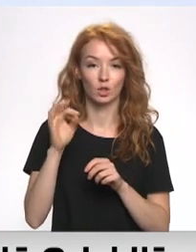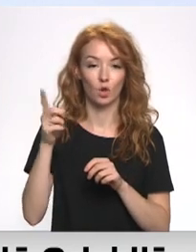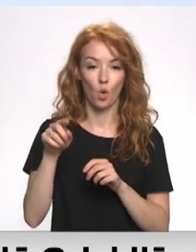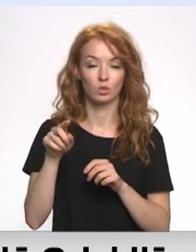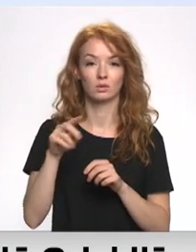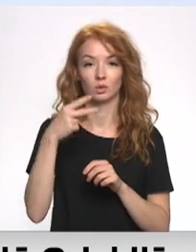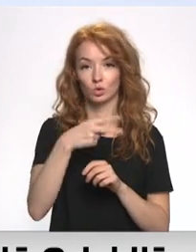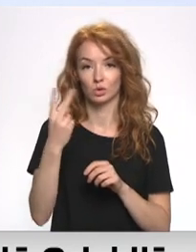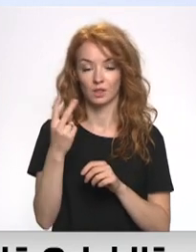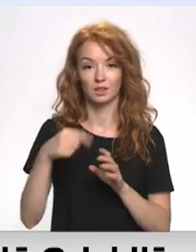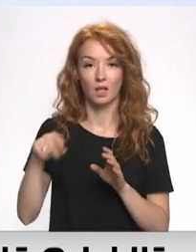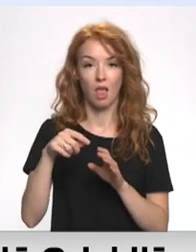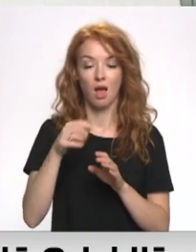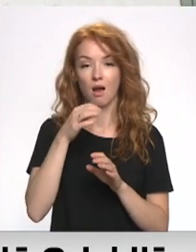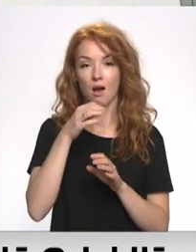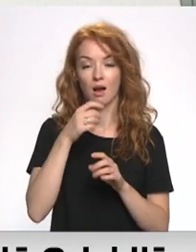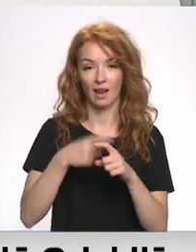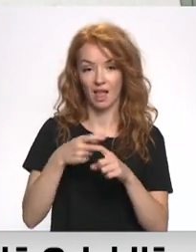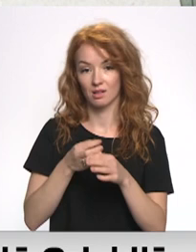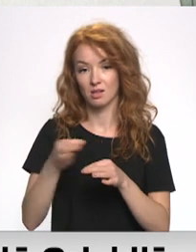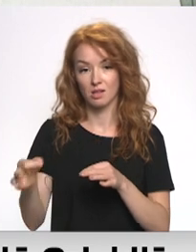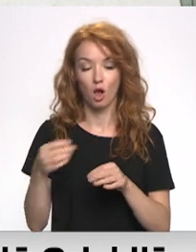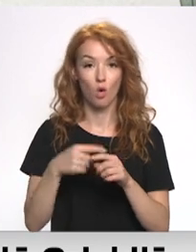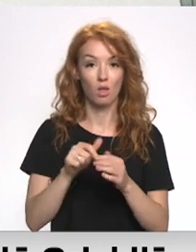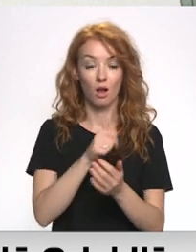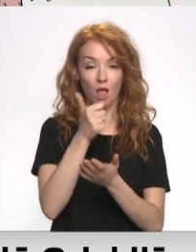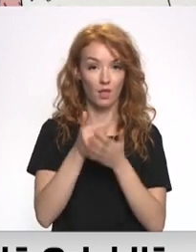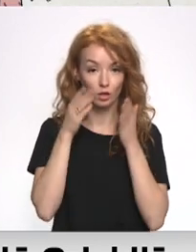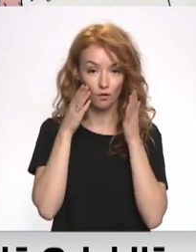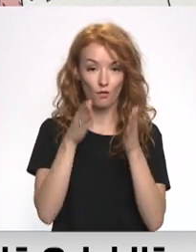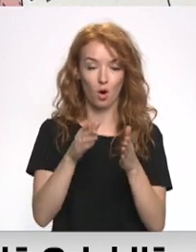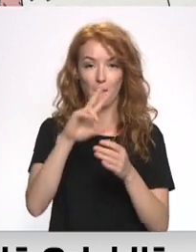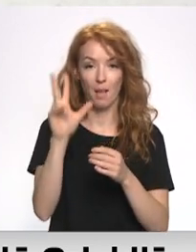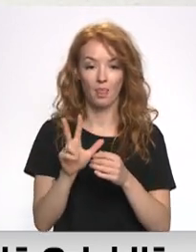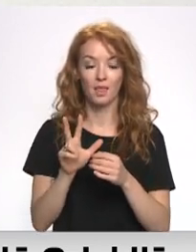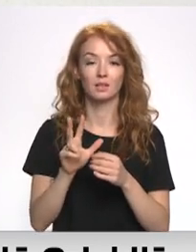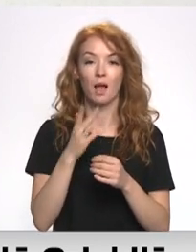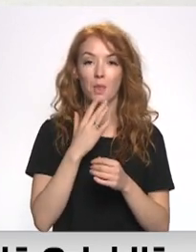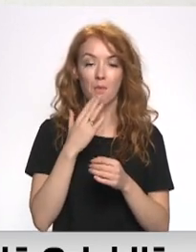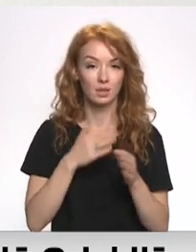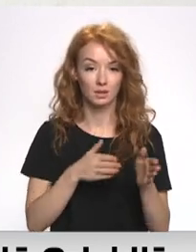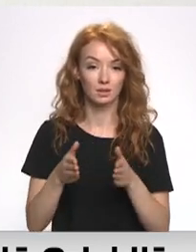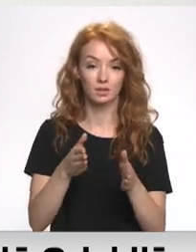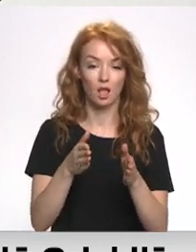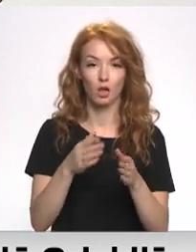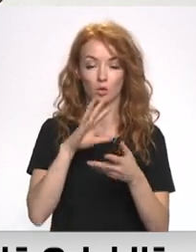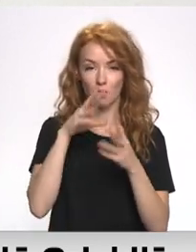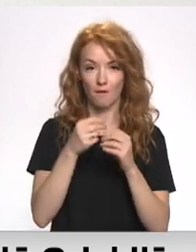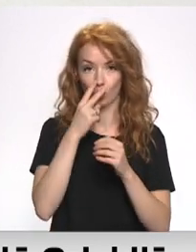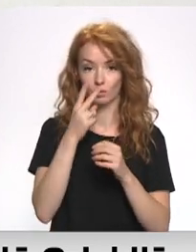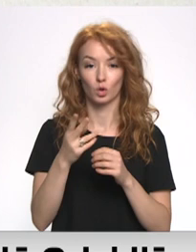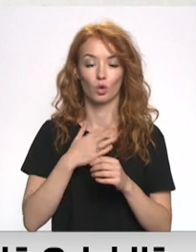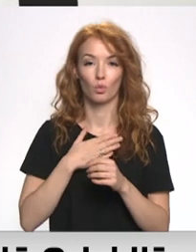salā Grieķijā. Šogad festivāla centrālais fokus ir Baltijas animācijas ceļš, pievēršot Smaku uzmanību